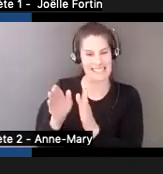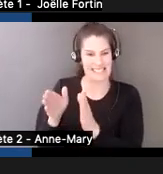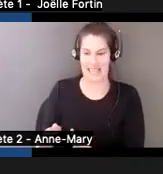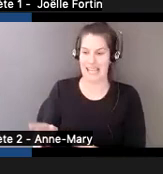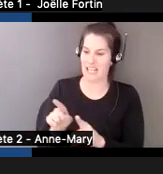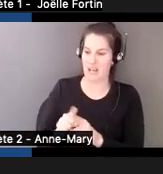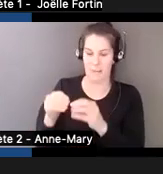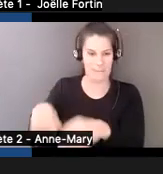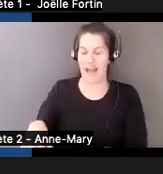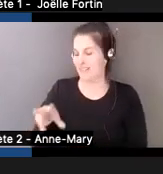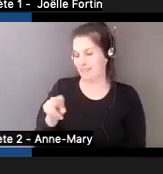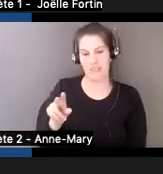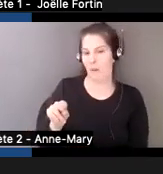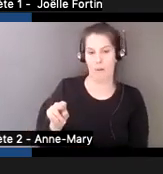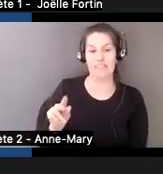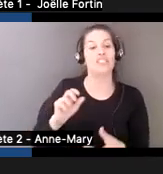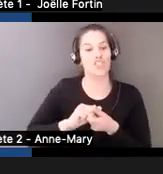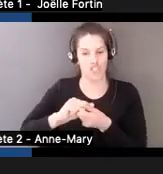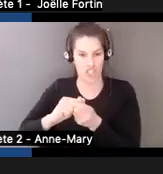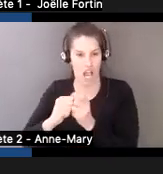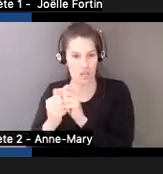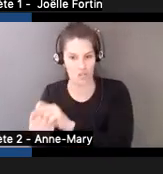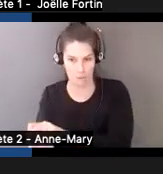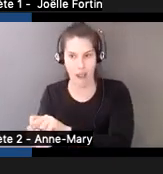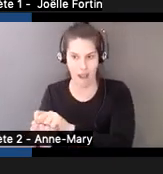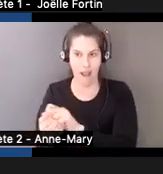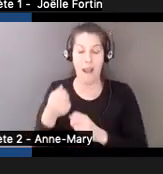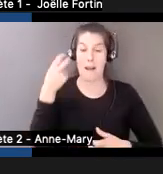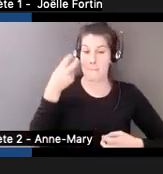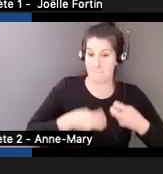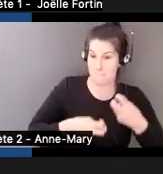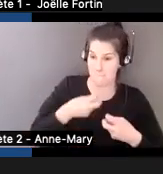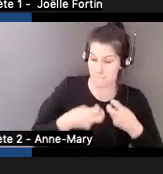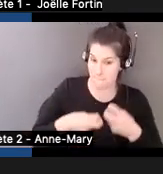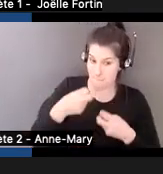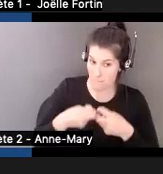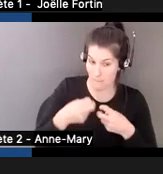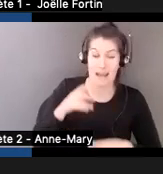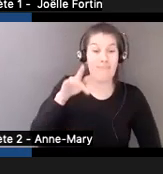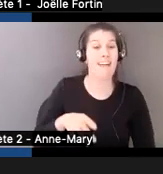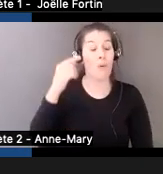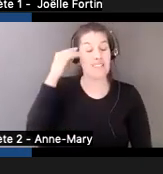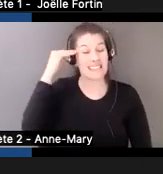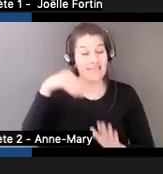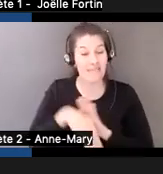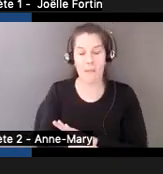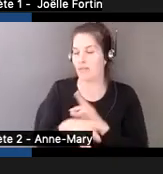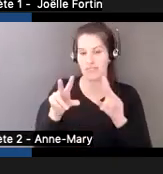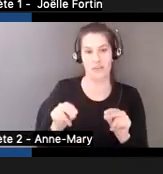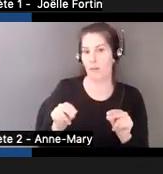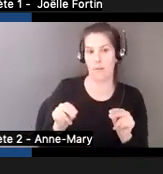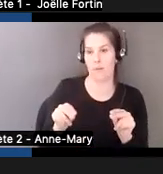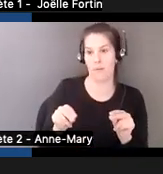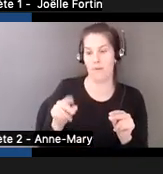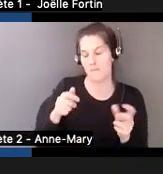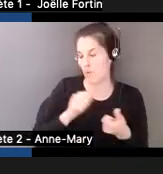changement qui s'installe. Les problèmes comportementaux causés uniquement par la démence? Non. Nos interventions axées sur la maladie et